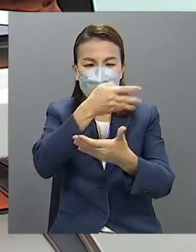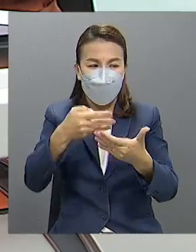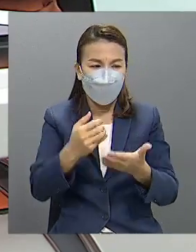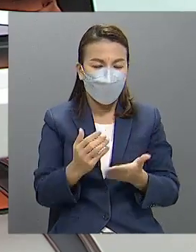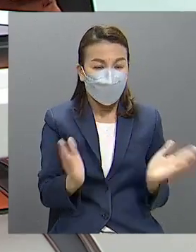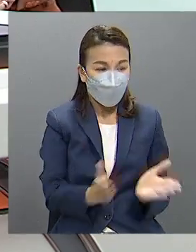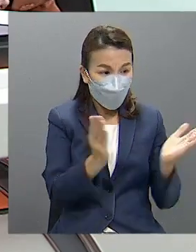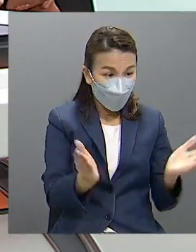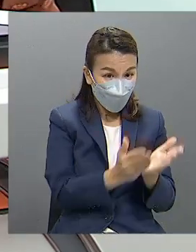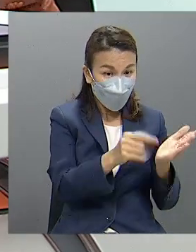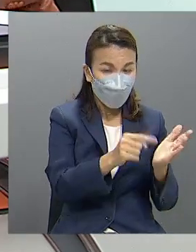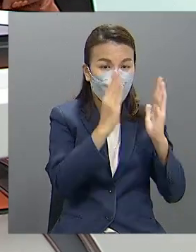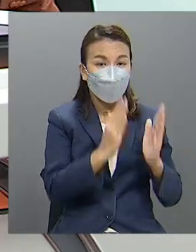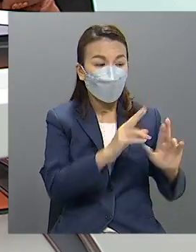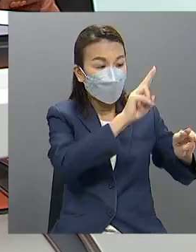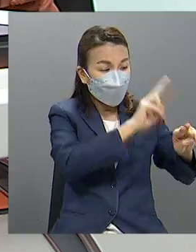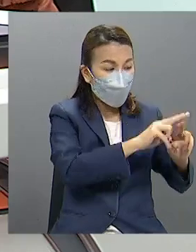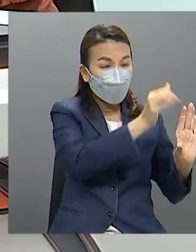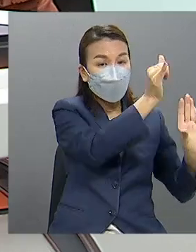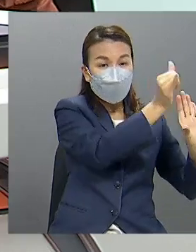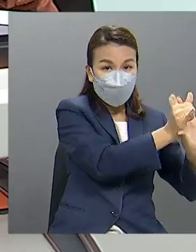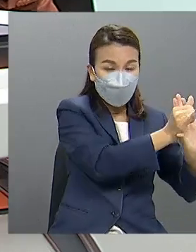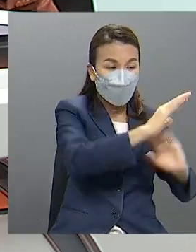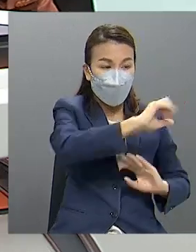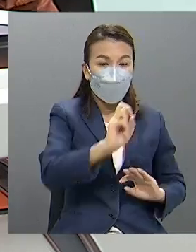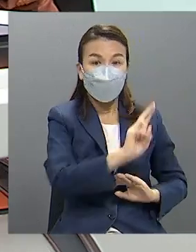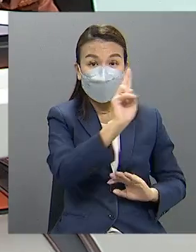าเห็นความสำคัญของคาร์ซีทและเอามาใช้ด้วยมีบางข้อเสนอบอกว่า